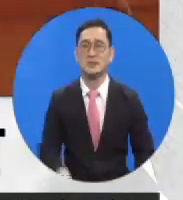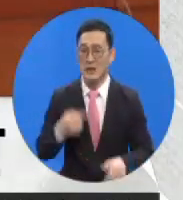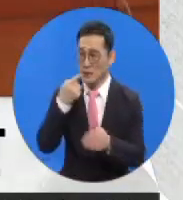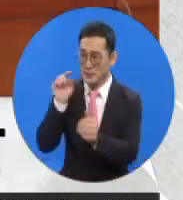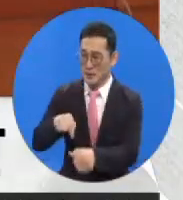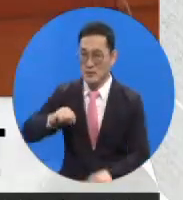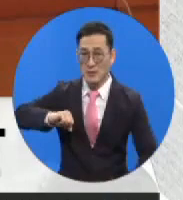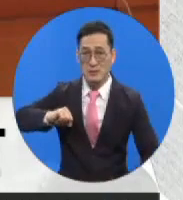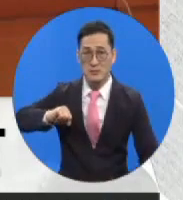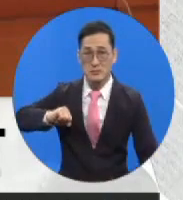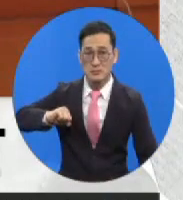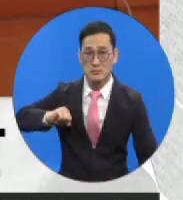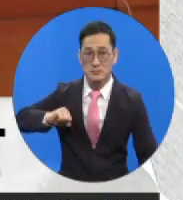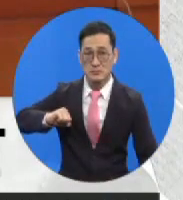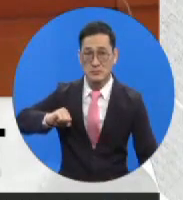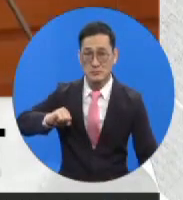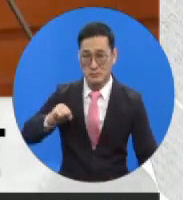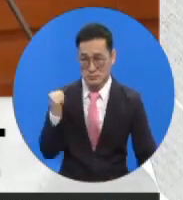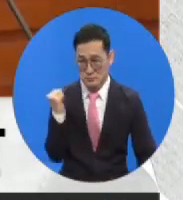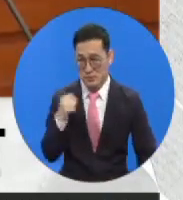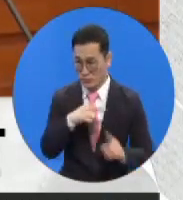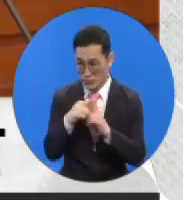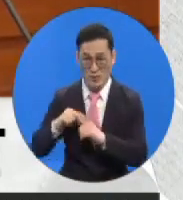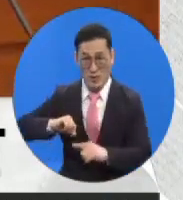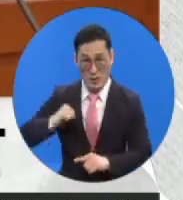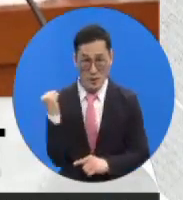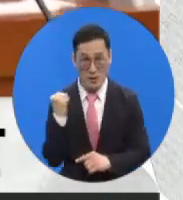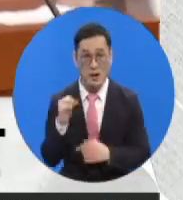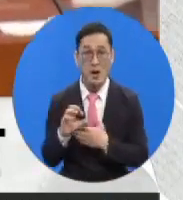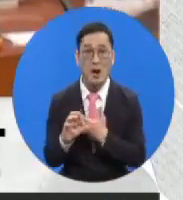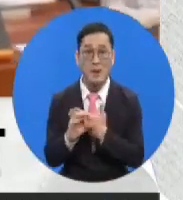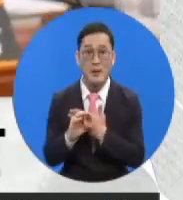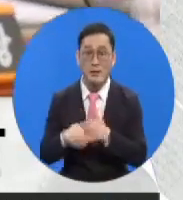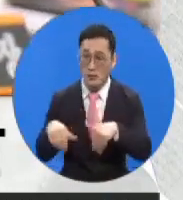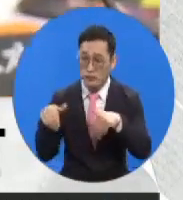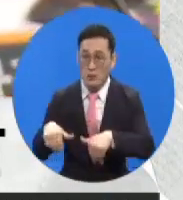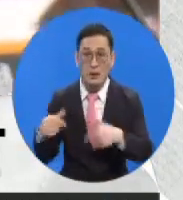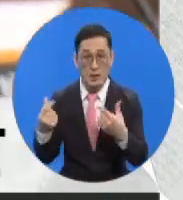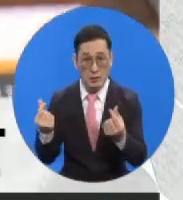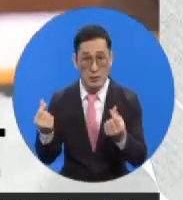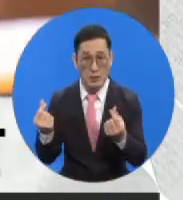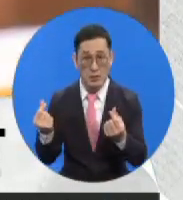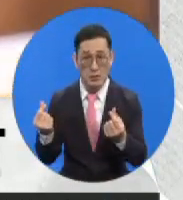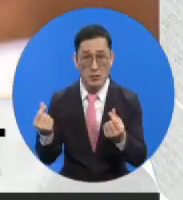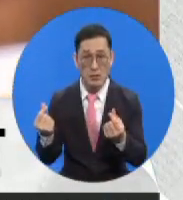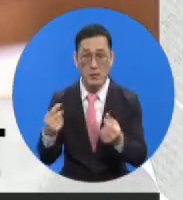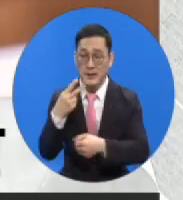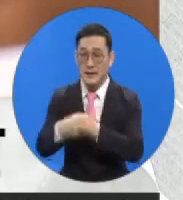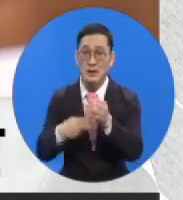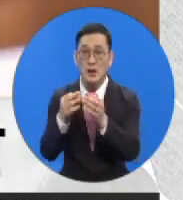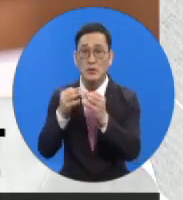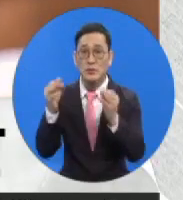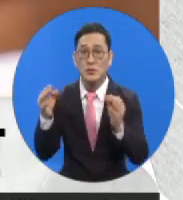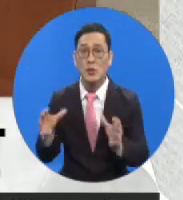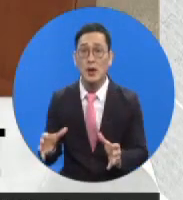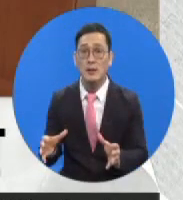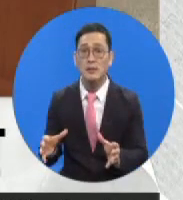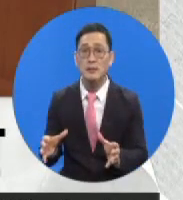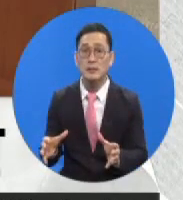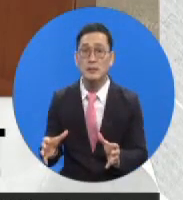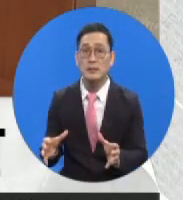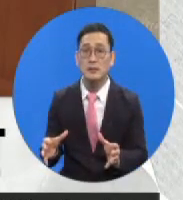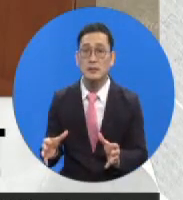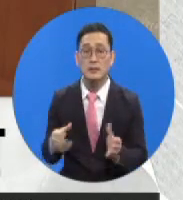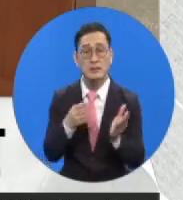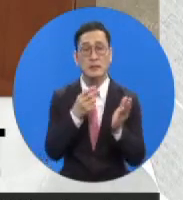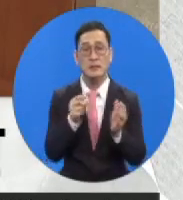듣게 되는 직속 상관과 부하의 개념으로 검찰총장을 바라보게 된다면 임기 2년을 보장하는 대한민국의